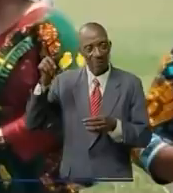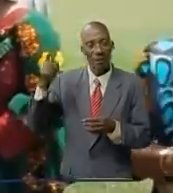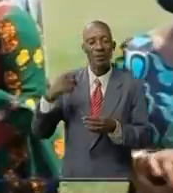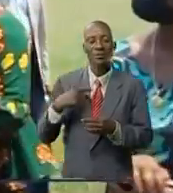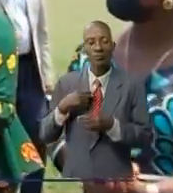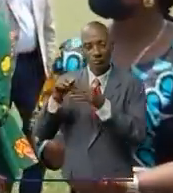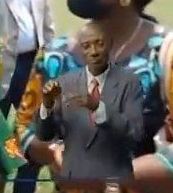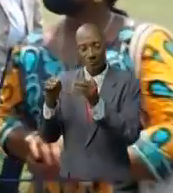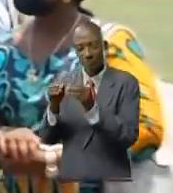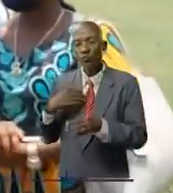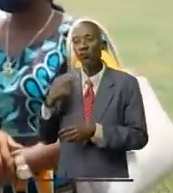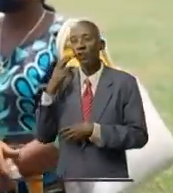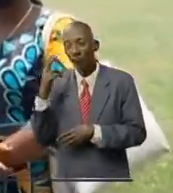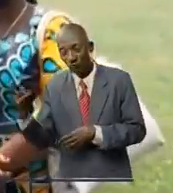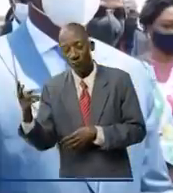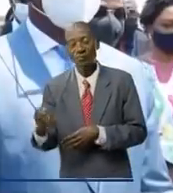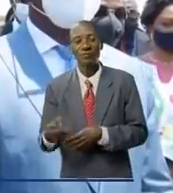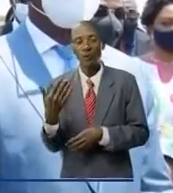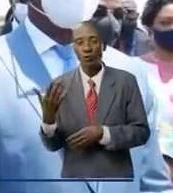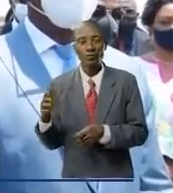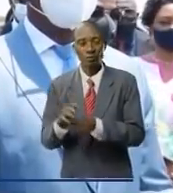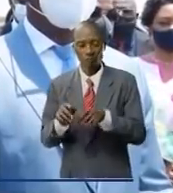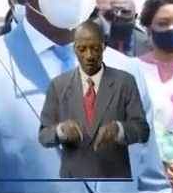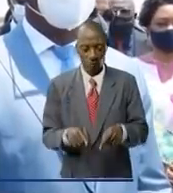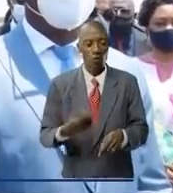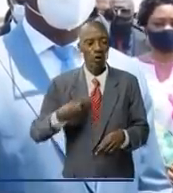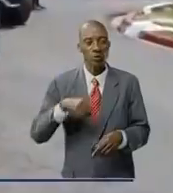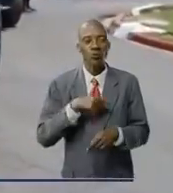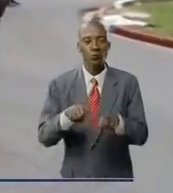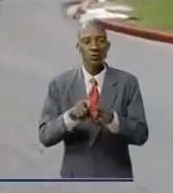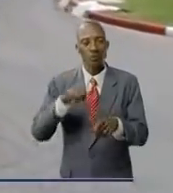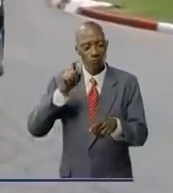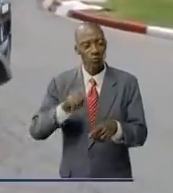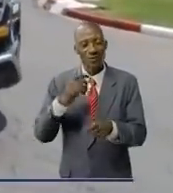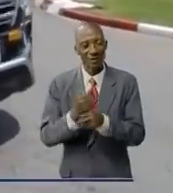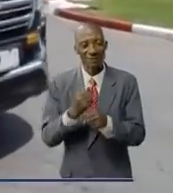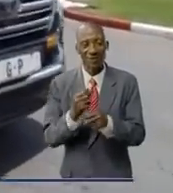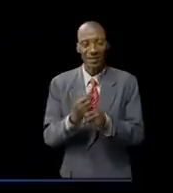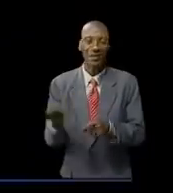devons travailler jour et nuit pour rattraper ce retard.